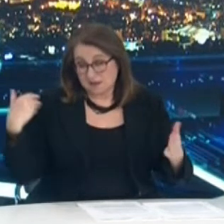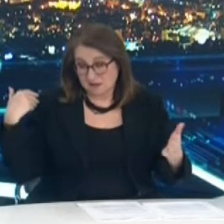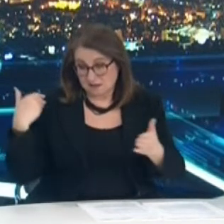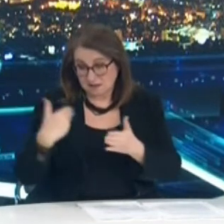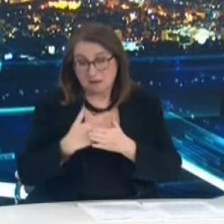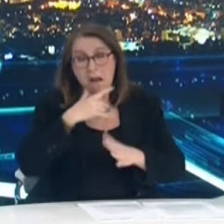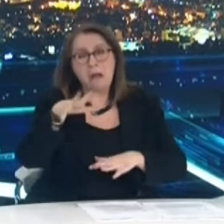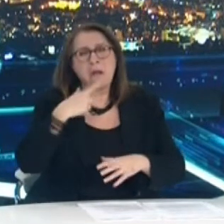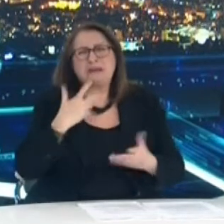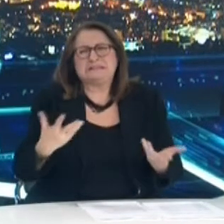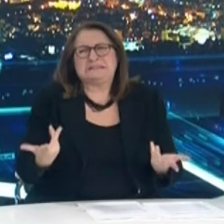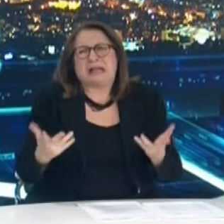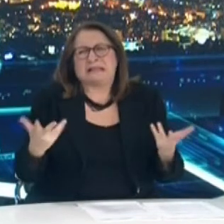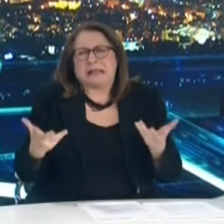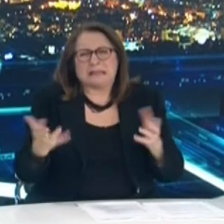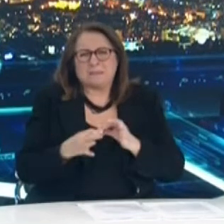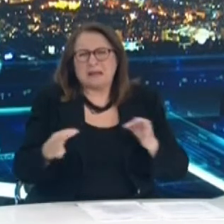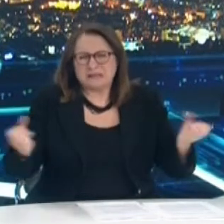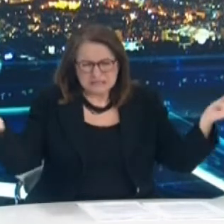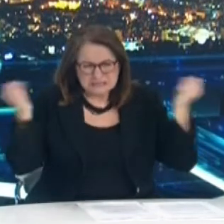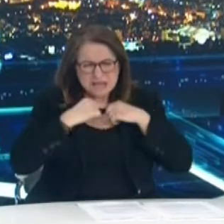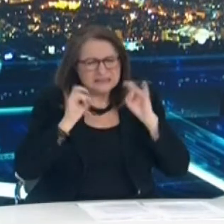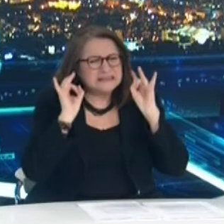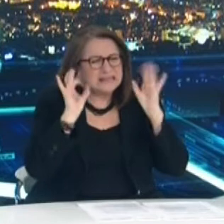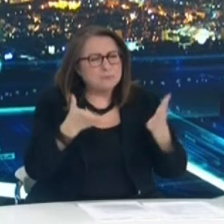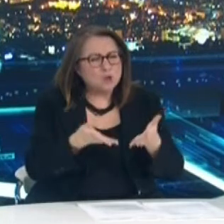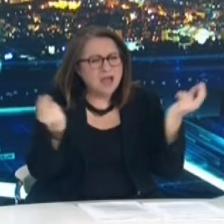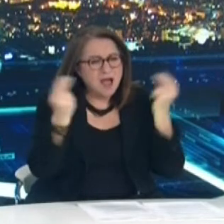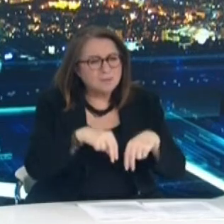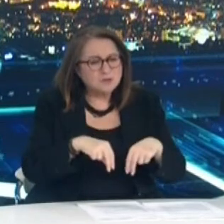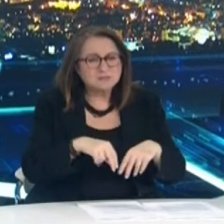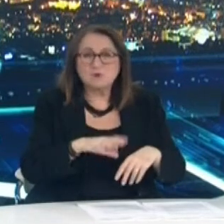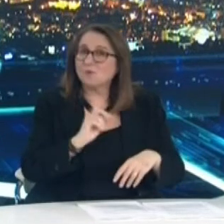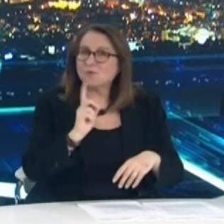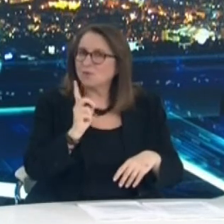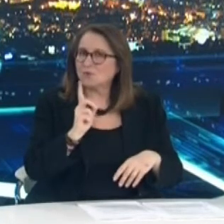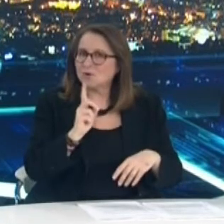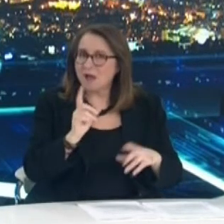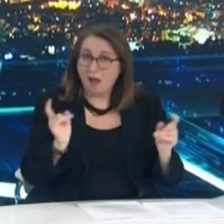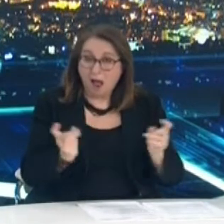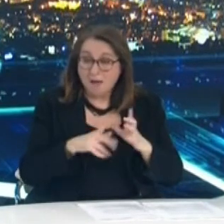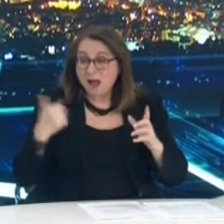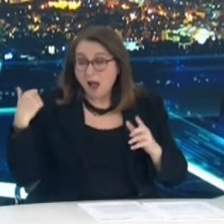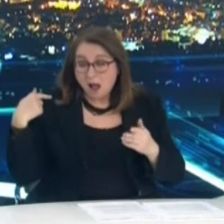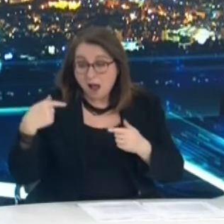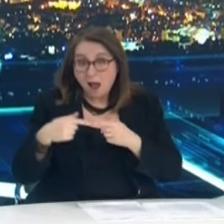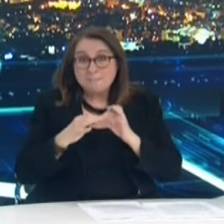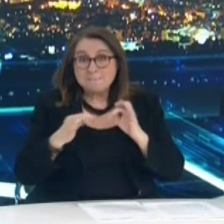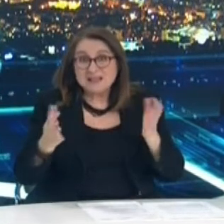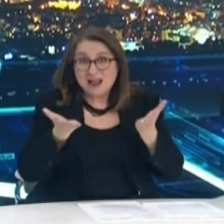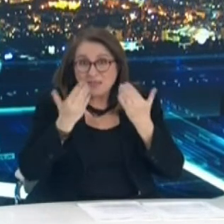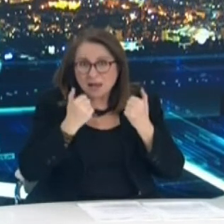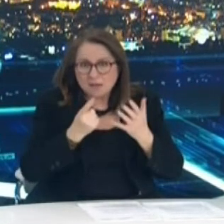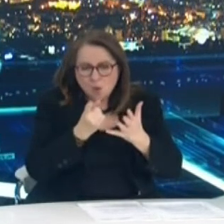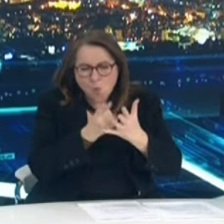είχαν αποτέλεσμα, δεν δούλεψαν. Ας αναλογιστούμε πού θα ήμασταν τώρα αν δεν είχαν ληφθεί αυτά τα μέτρα. Αρκεί να θυμηθούμε